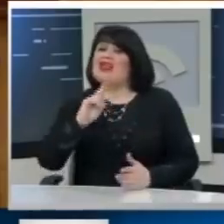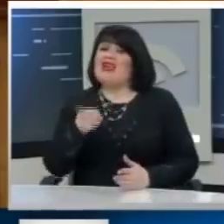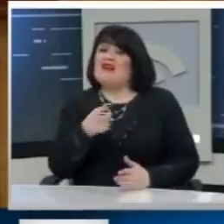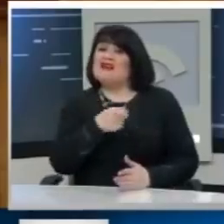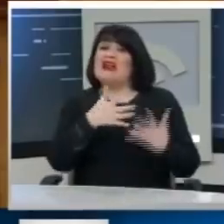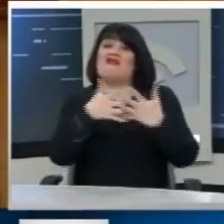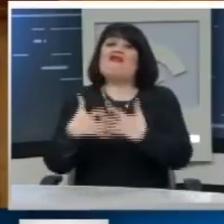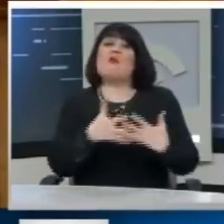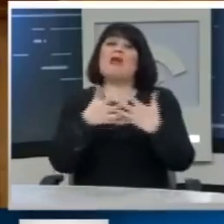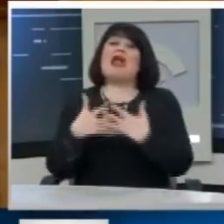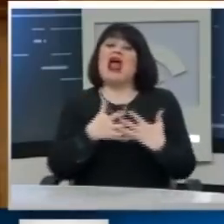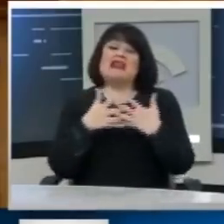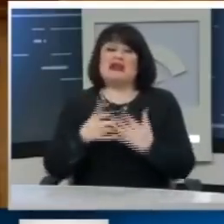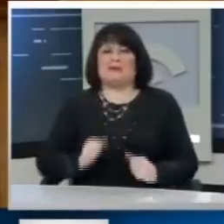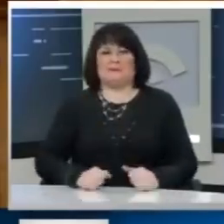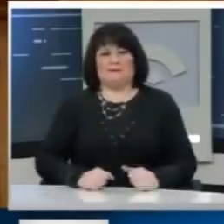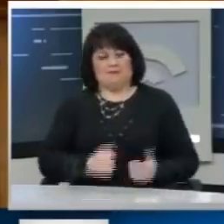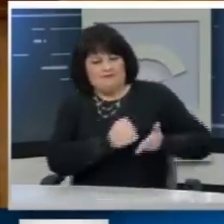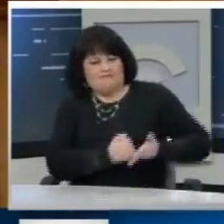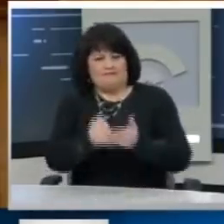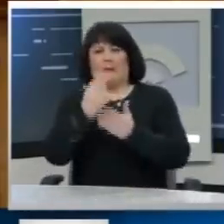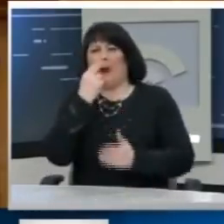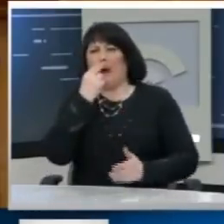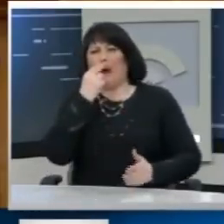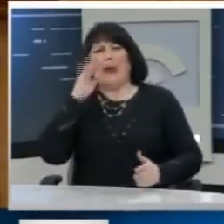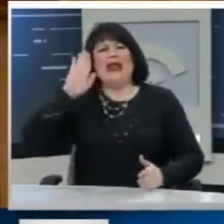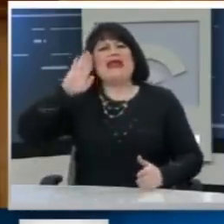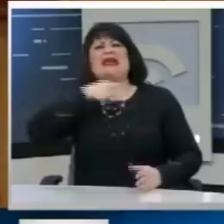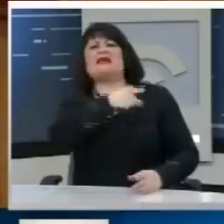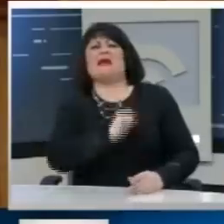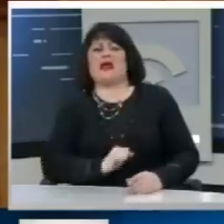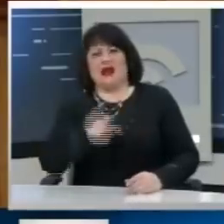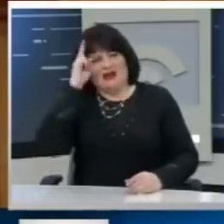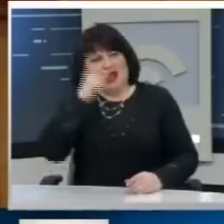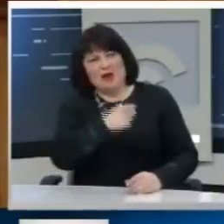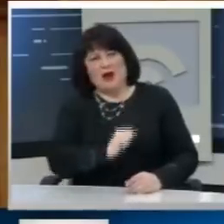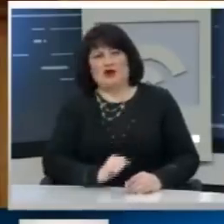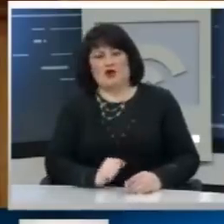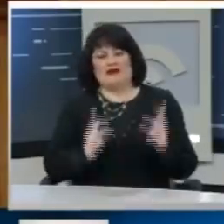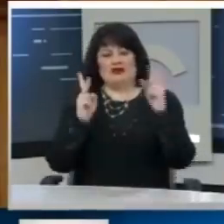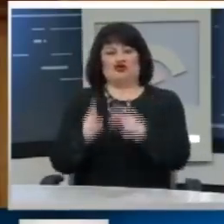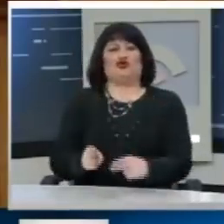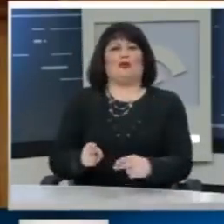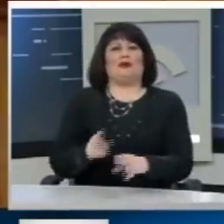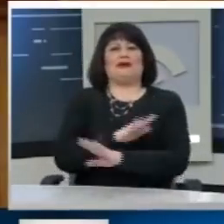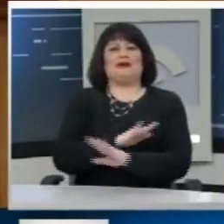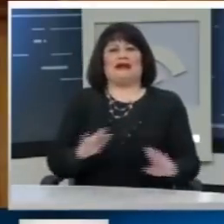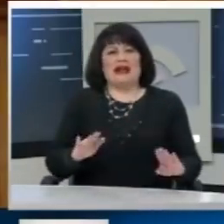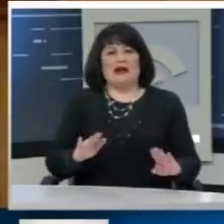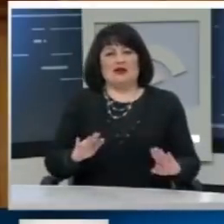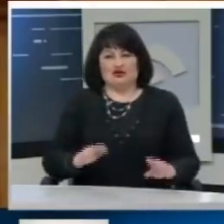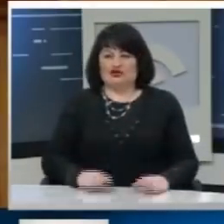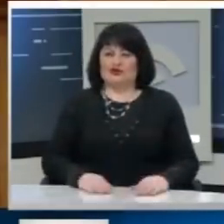των βιομηχάνων που στήριξαν το Χίτλερ, η οποία διακόπηκε και σταμάτησε με